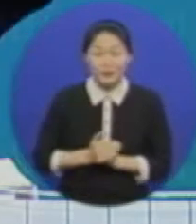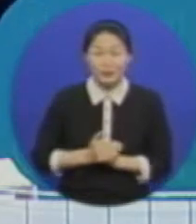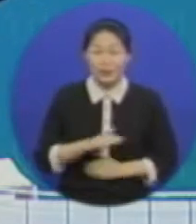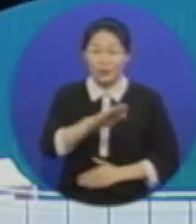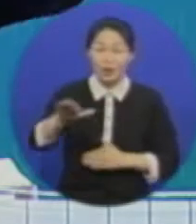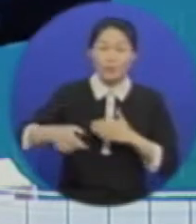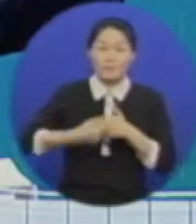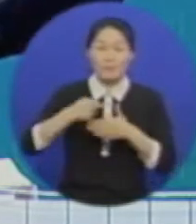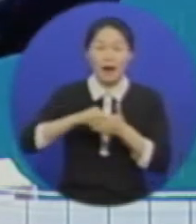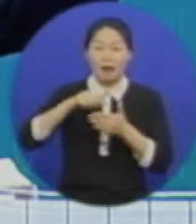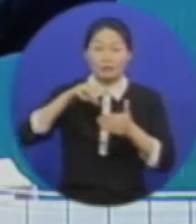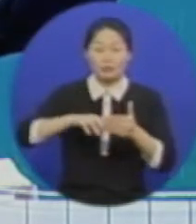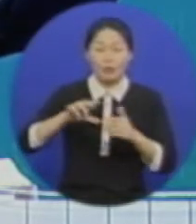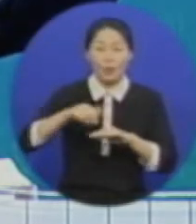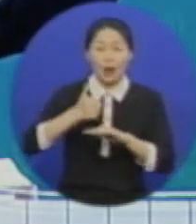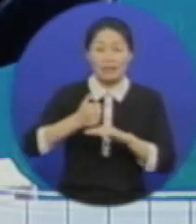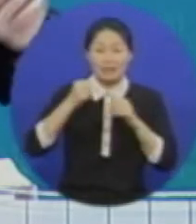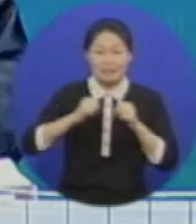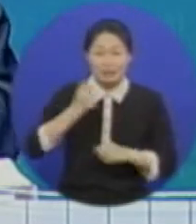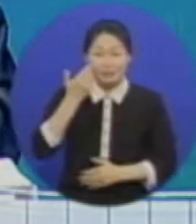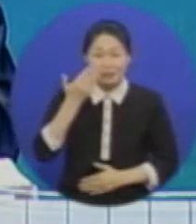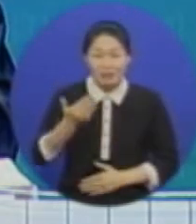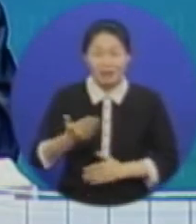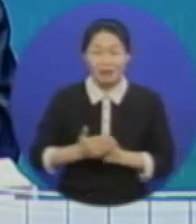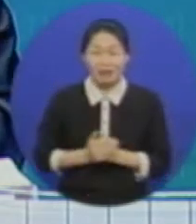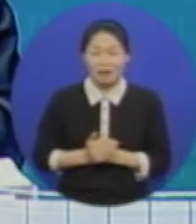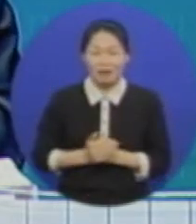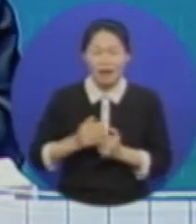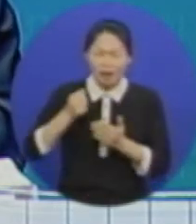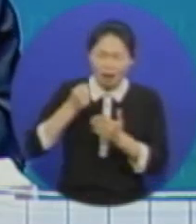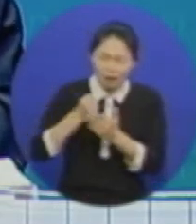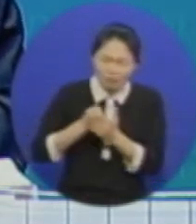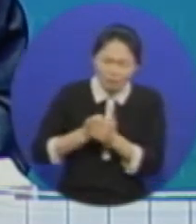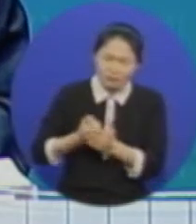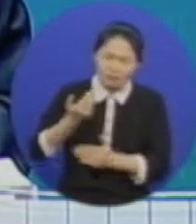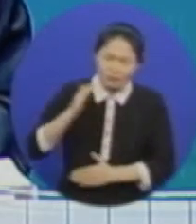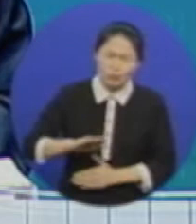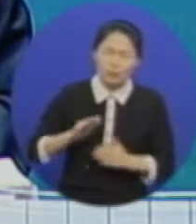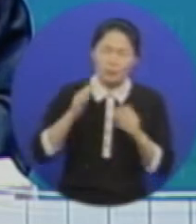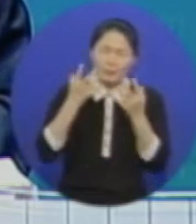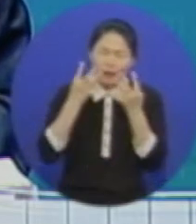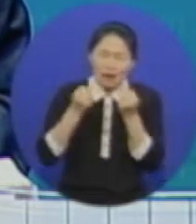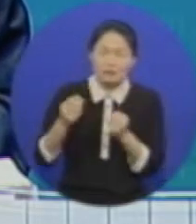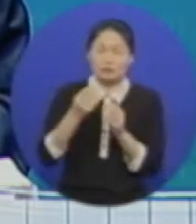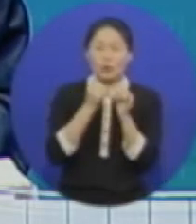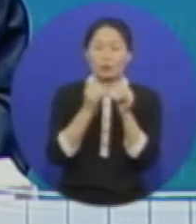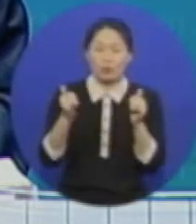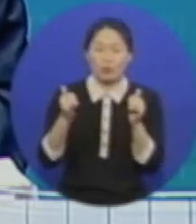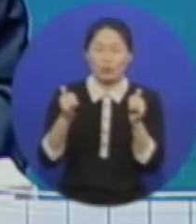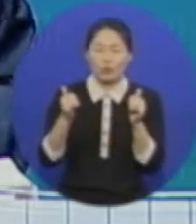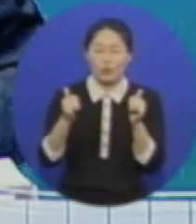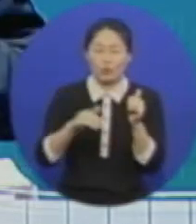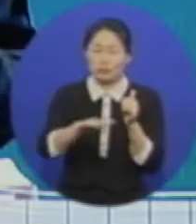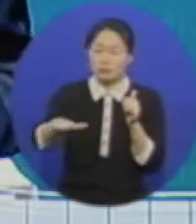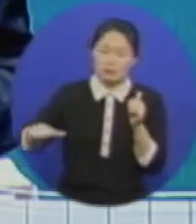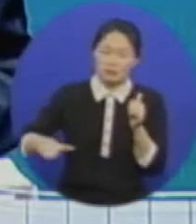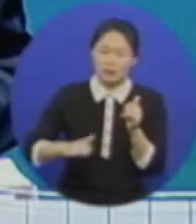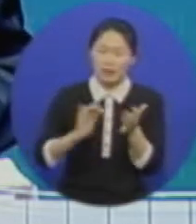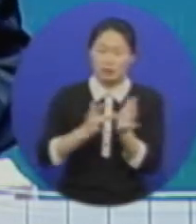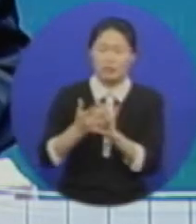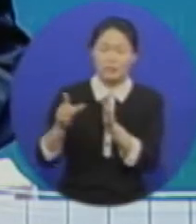여러분의 마음에 왕이 계셨어요 안타깝게도 너무나 많은 성도들이 예수님을